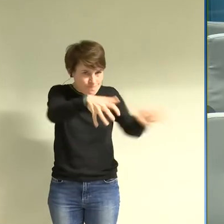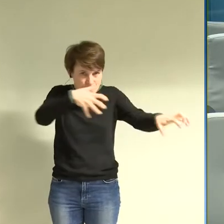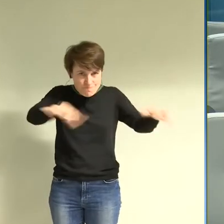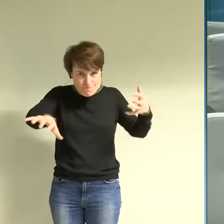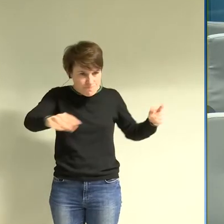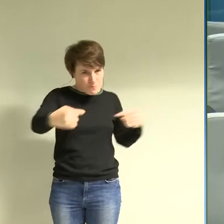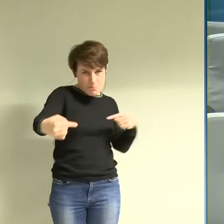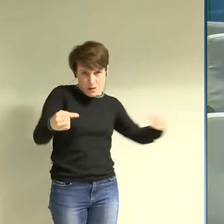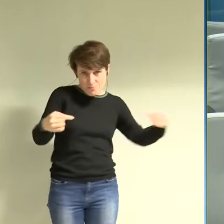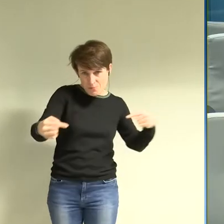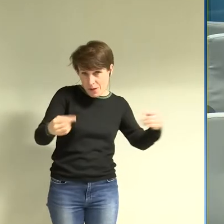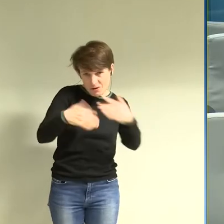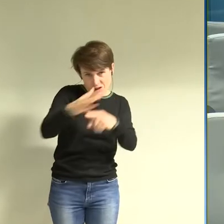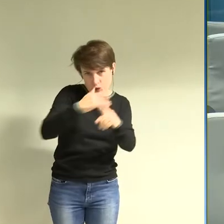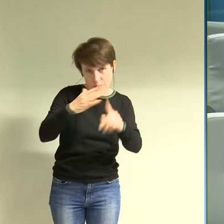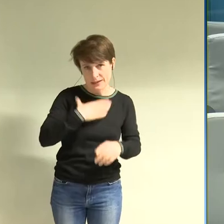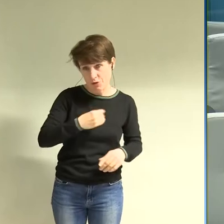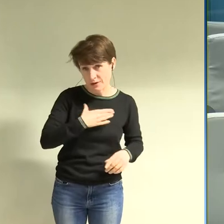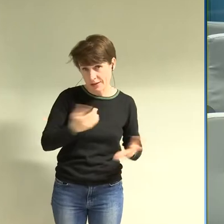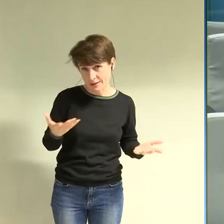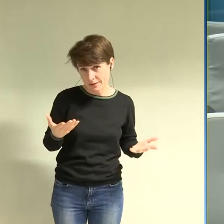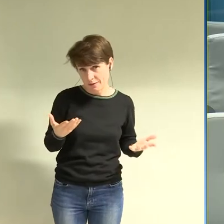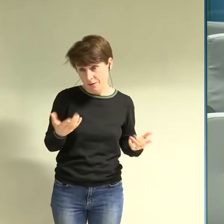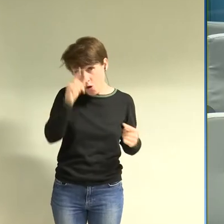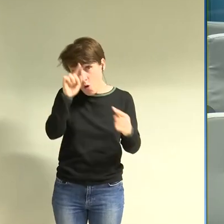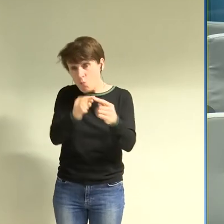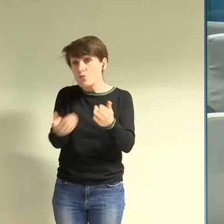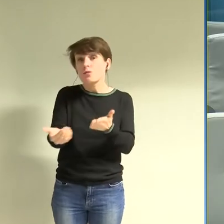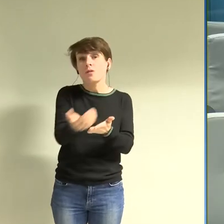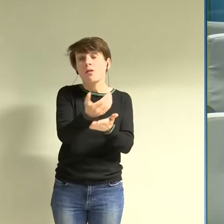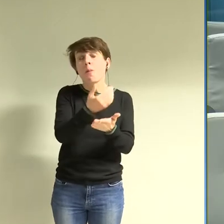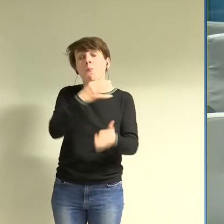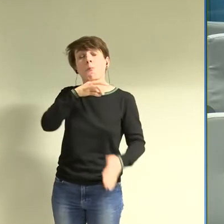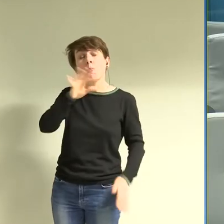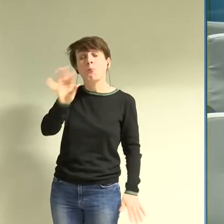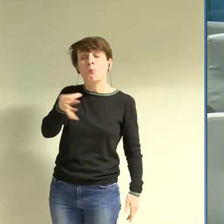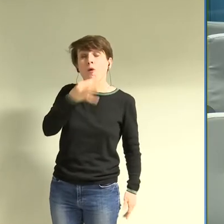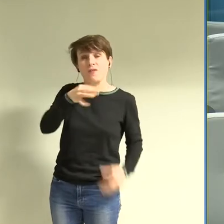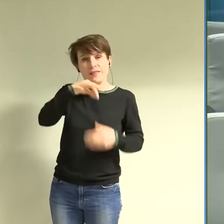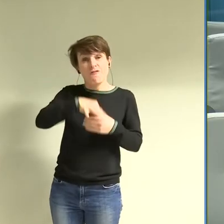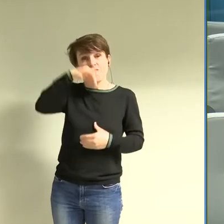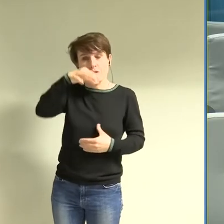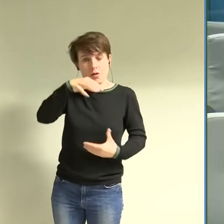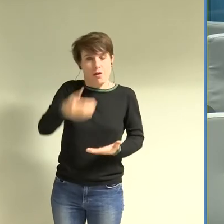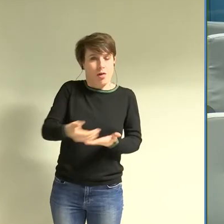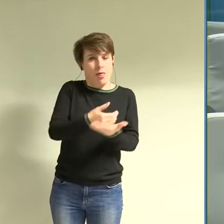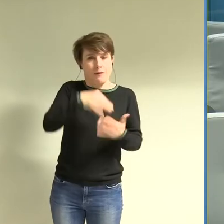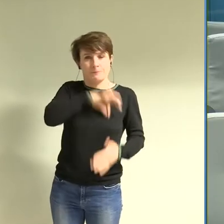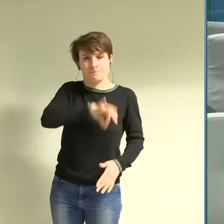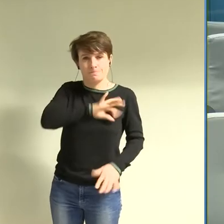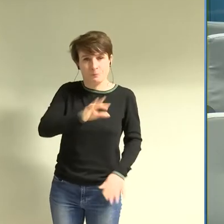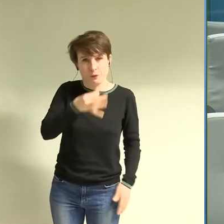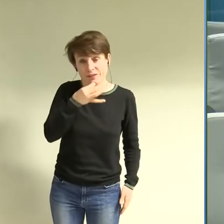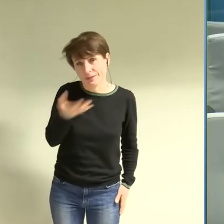française pour en retirer un bénéfice électoral et c'est là le fond de ce